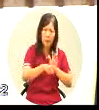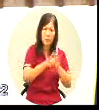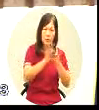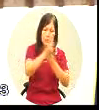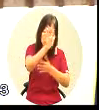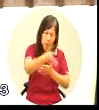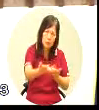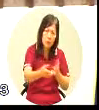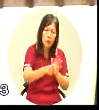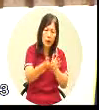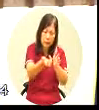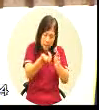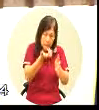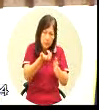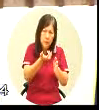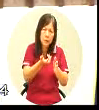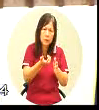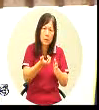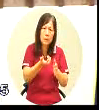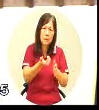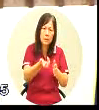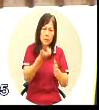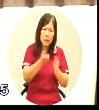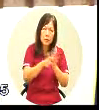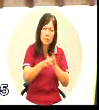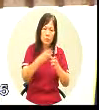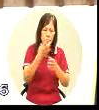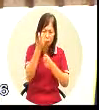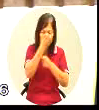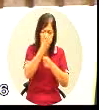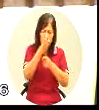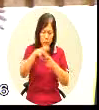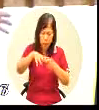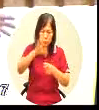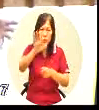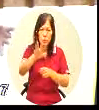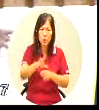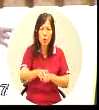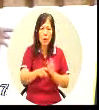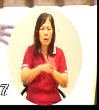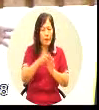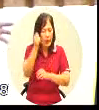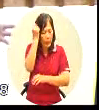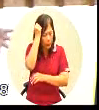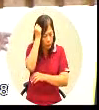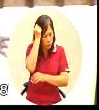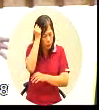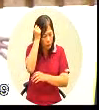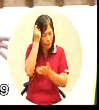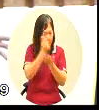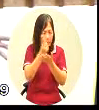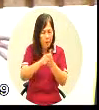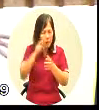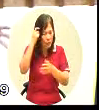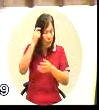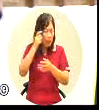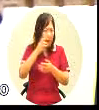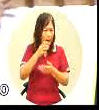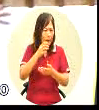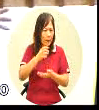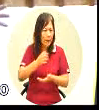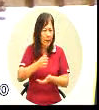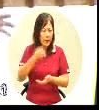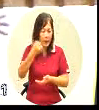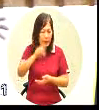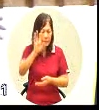期的。那在之前它是一个管制区啦，其实因此大家就没名分的。那他